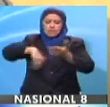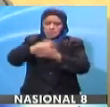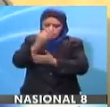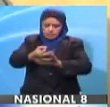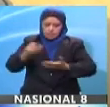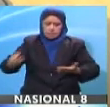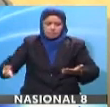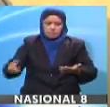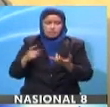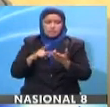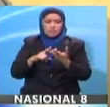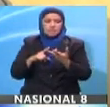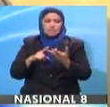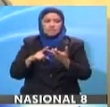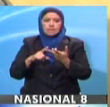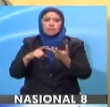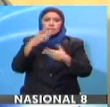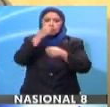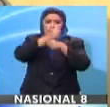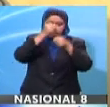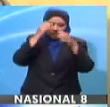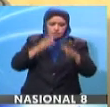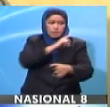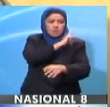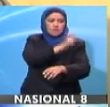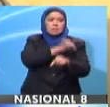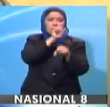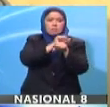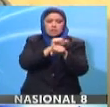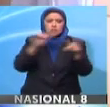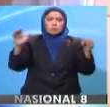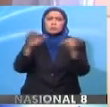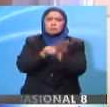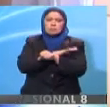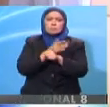dan sumber manusia yang mencukupi telah